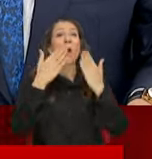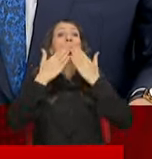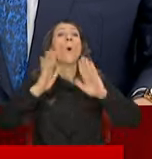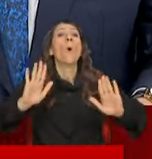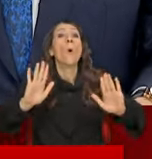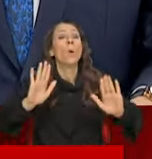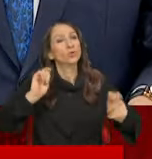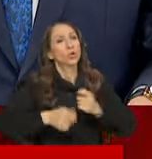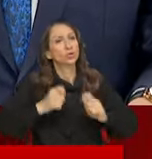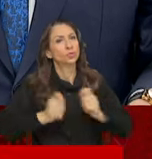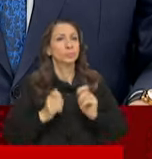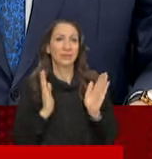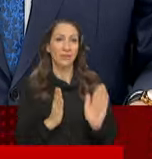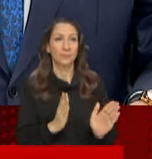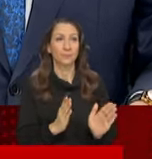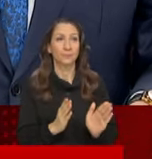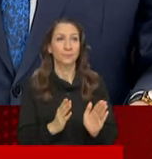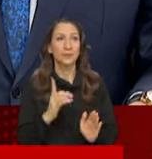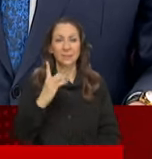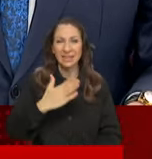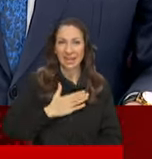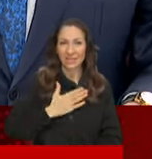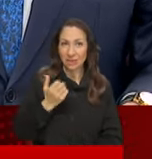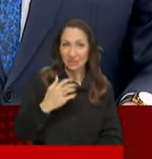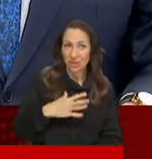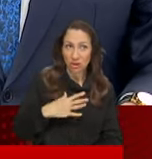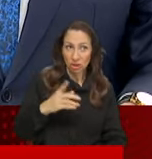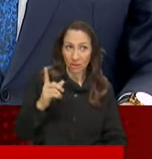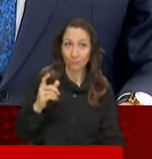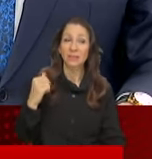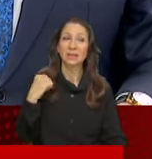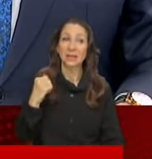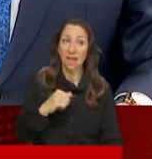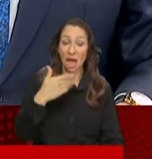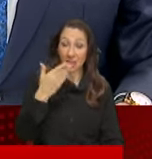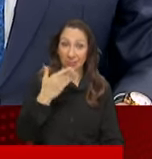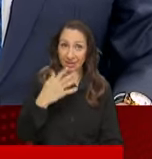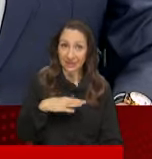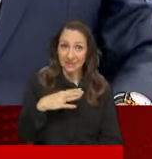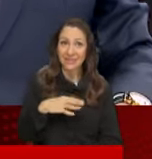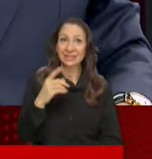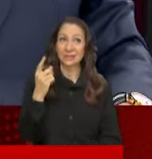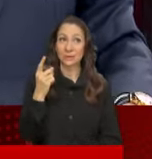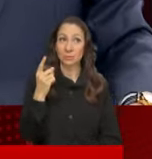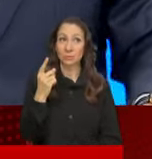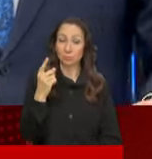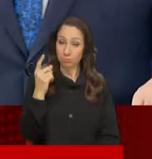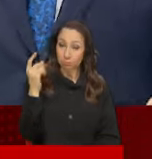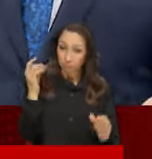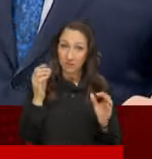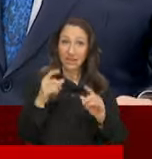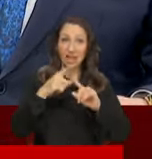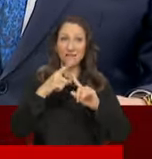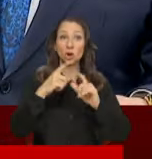kadar dönüşüme devam edeceğiz Efendim bir soluklan manız isteyeceğim Eee yine anlatmak İstediğiniz bir hani böyle yine